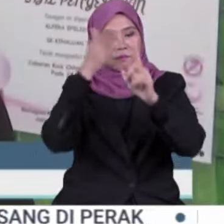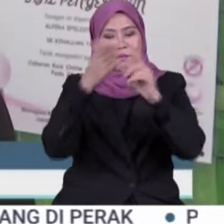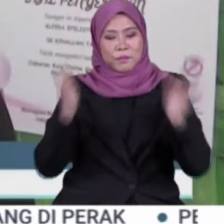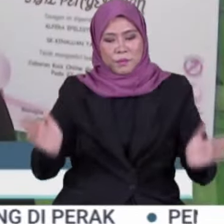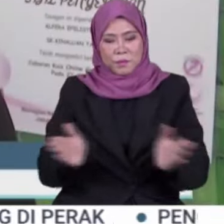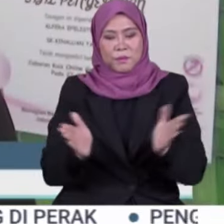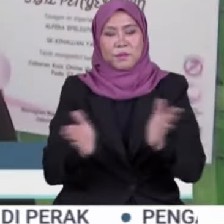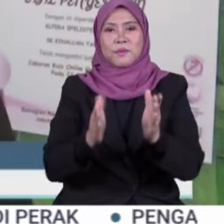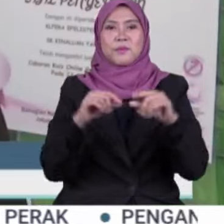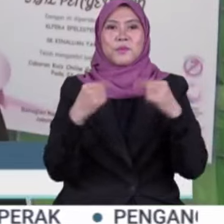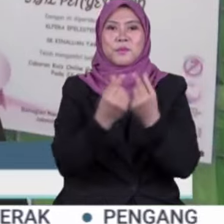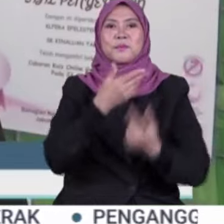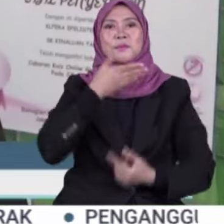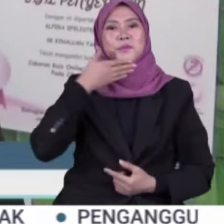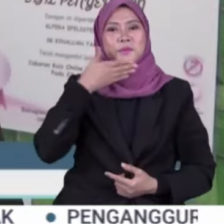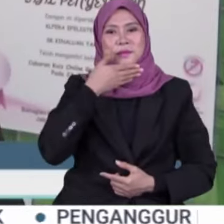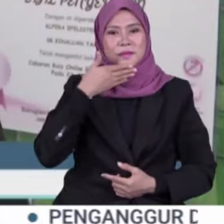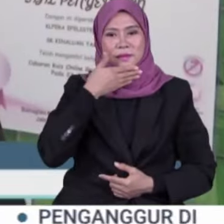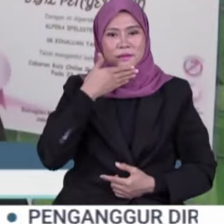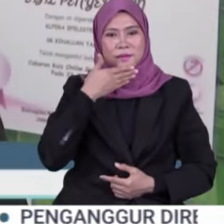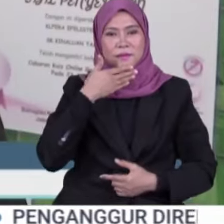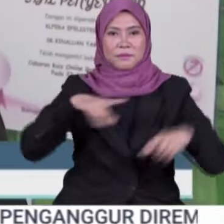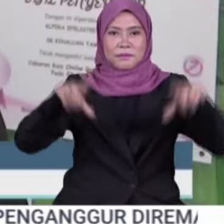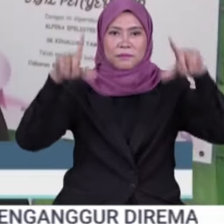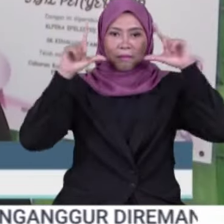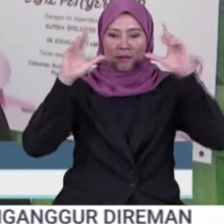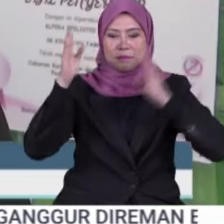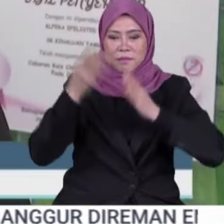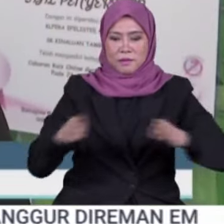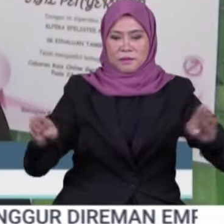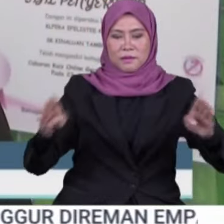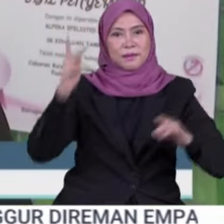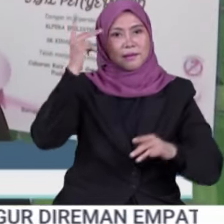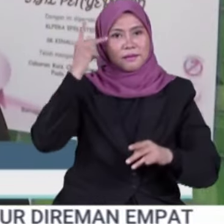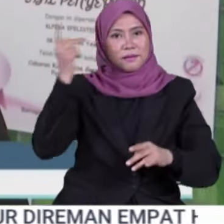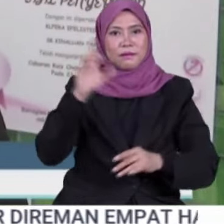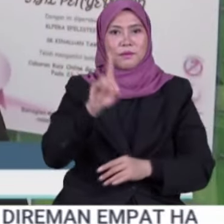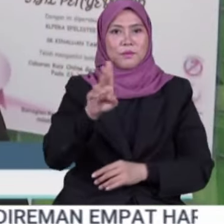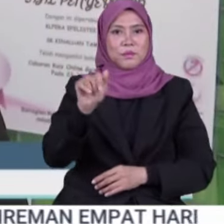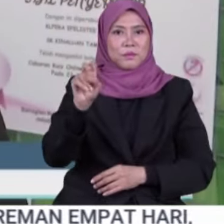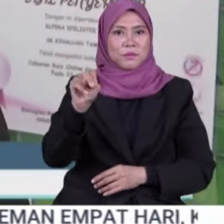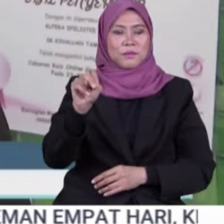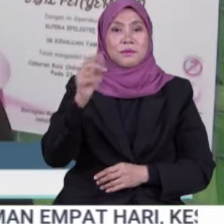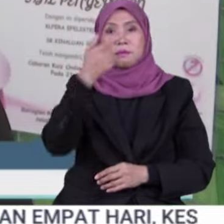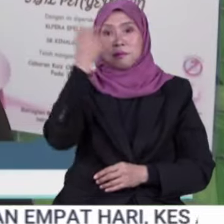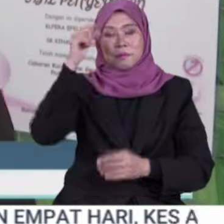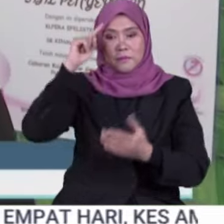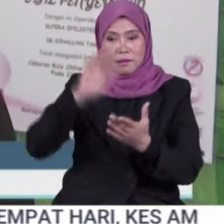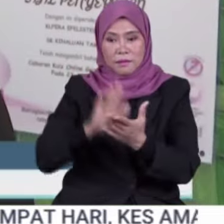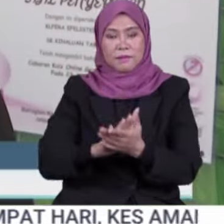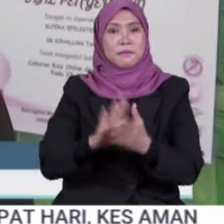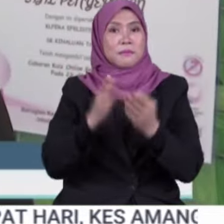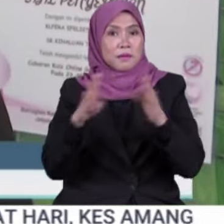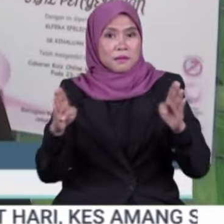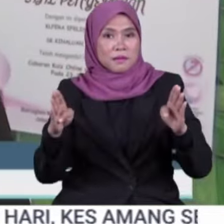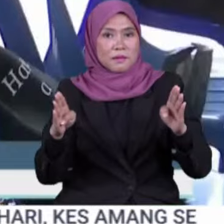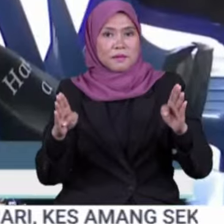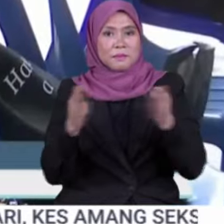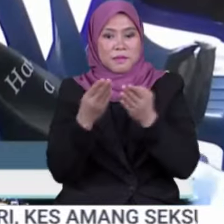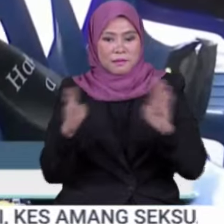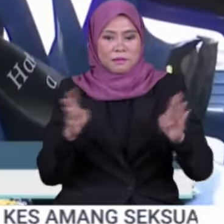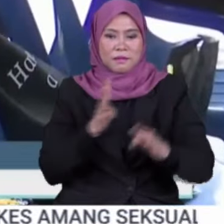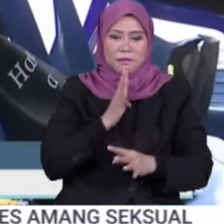generasi muda untuk mempertabatkan bahasa Kadazan Dusun, kerana kita percaya bahawa kalau bahasa